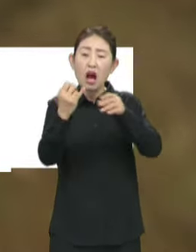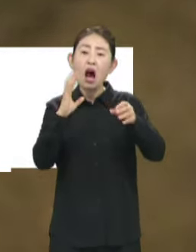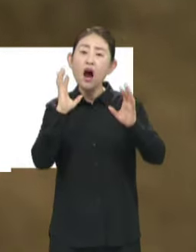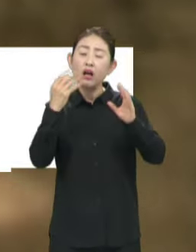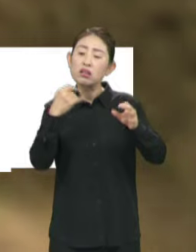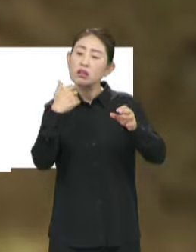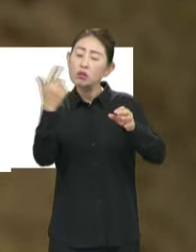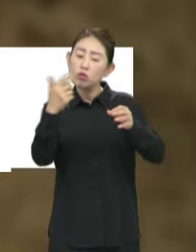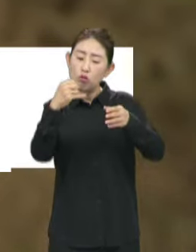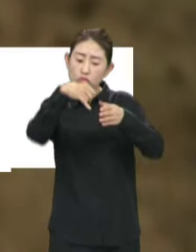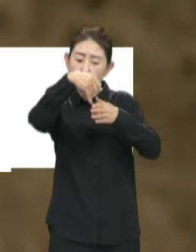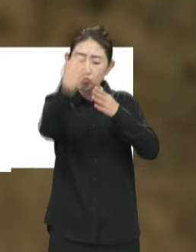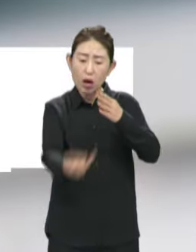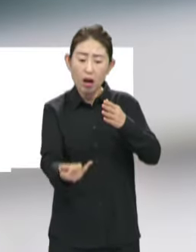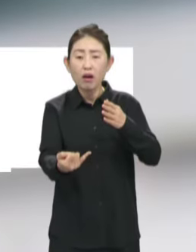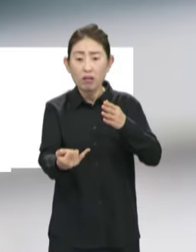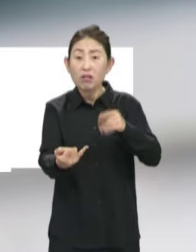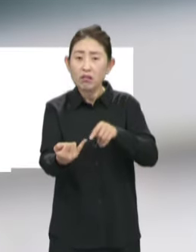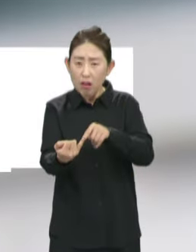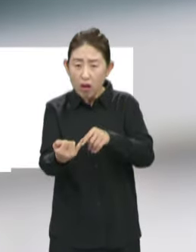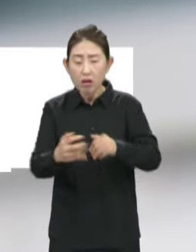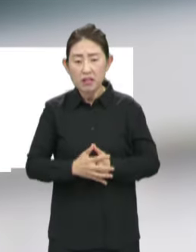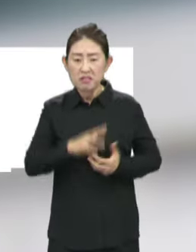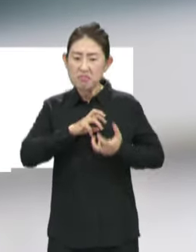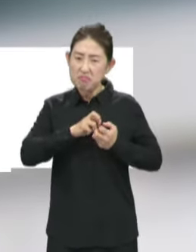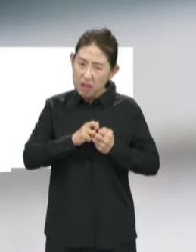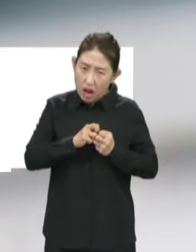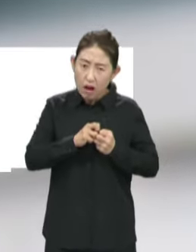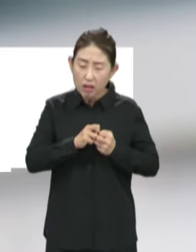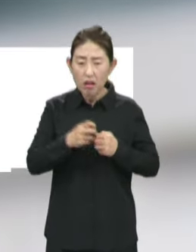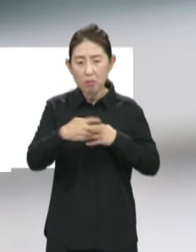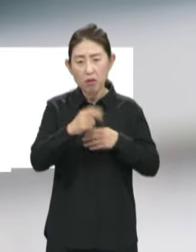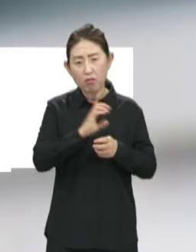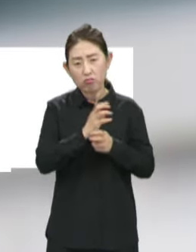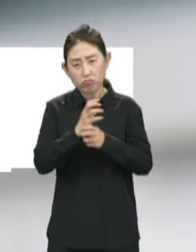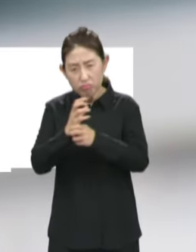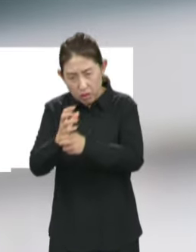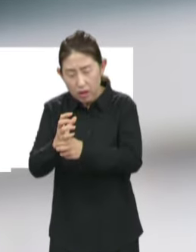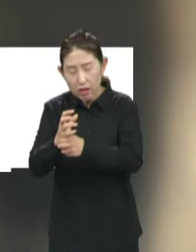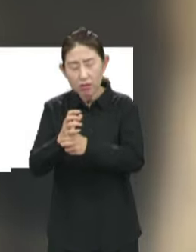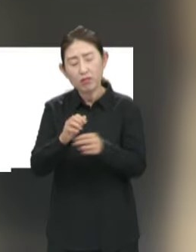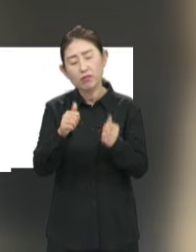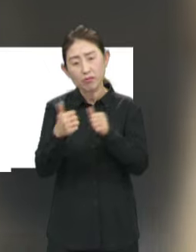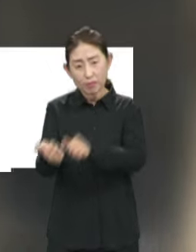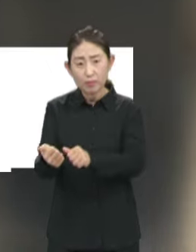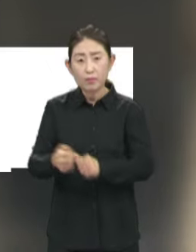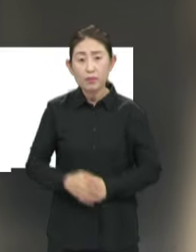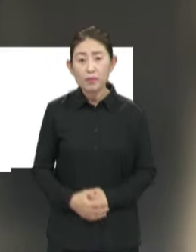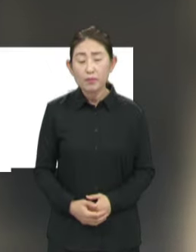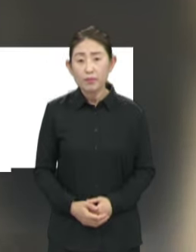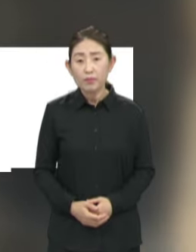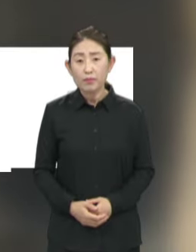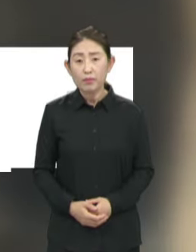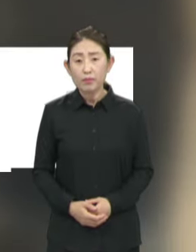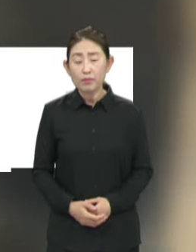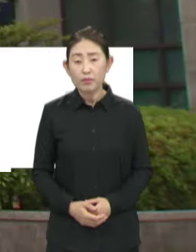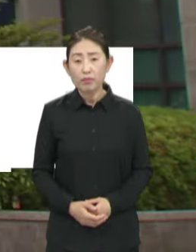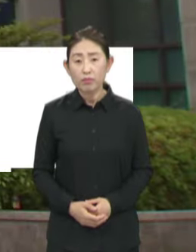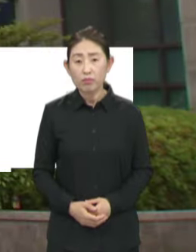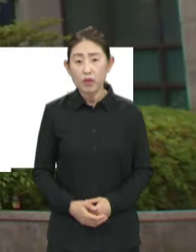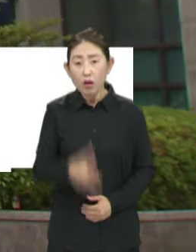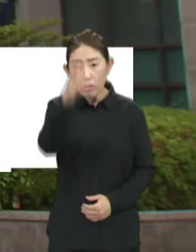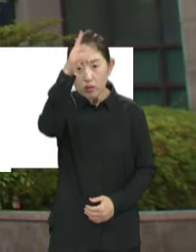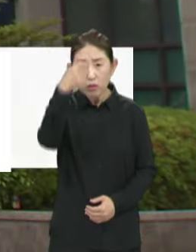추락했습니다이 사고로 여섯살 양이 심정지 상태로 병원으로 옮겨졌지만 끝내 숨졌습니다